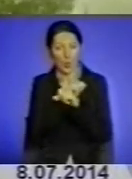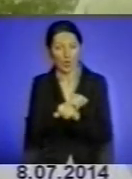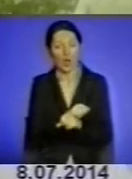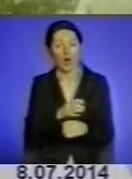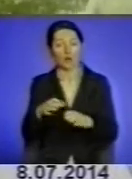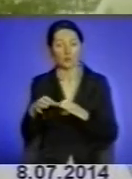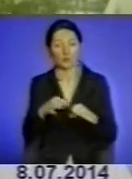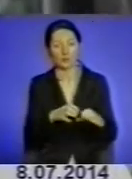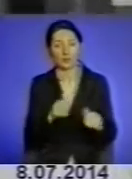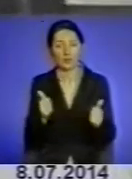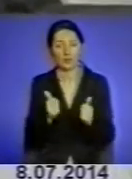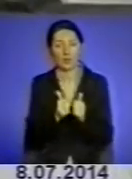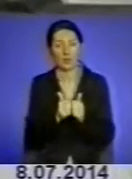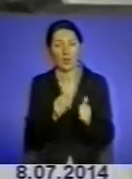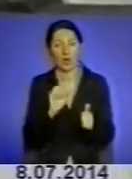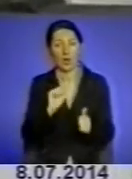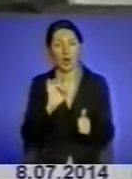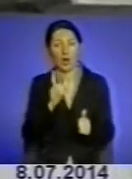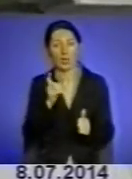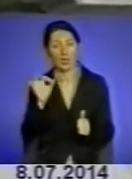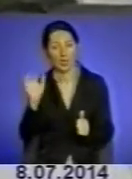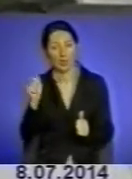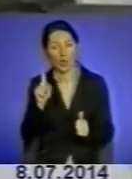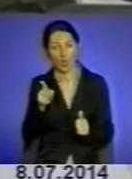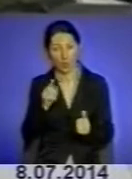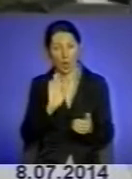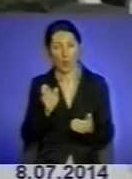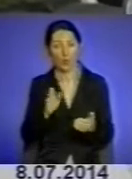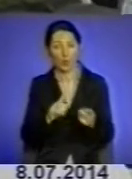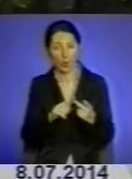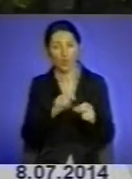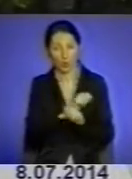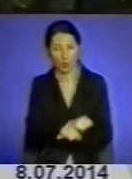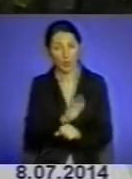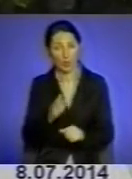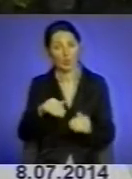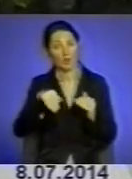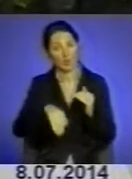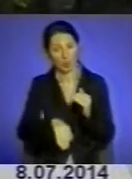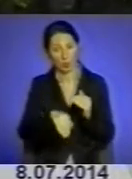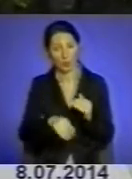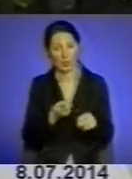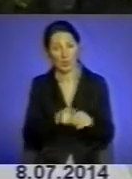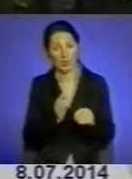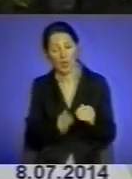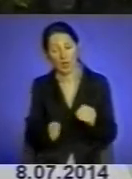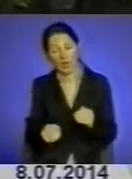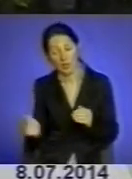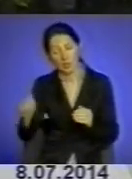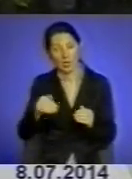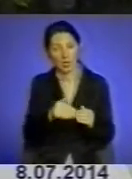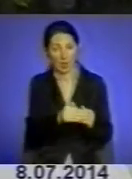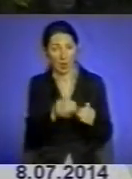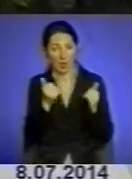до архіву, і одна буде внизу, в нижній частині вулиці Карпенка. Цей заїжний карман, який сьогодні є, діюча зупинка,